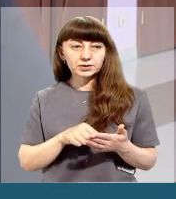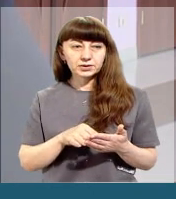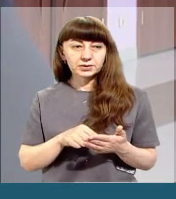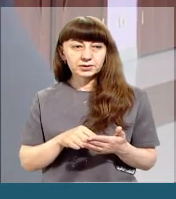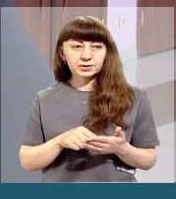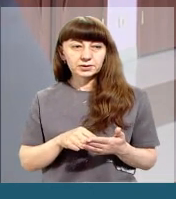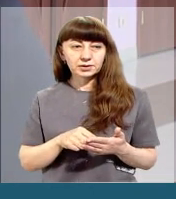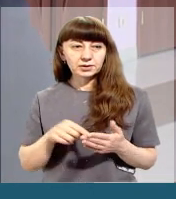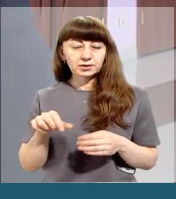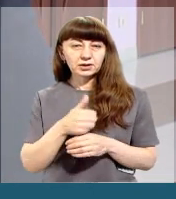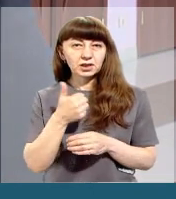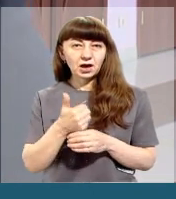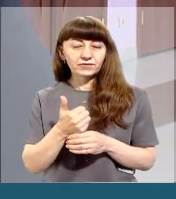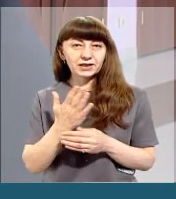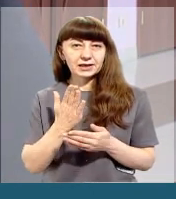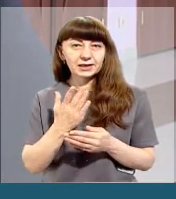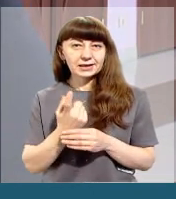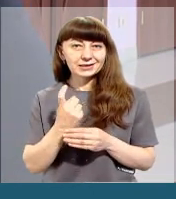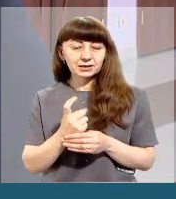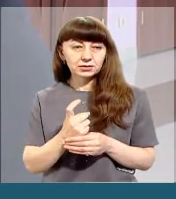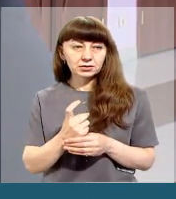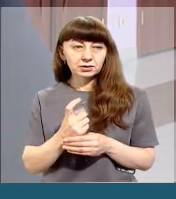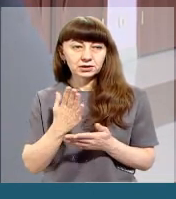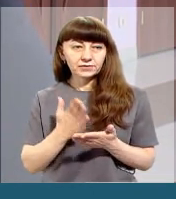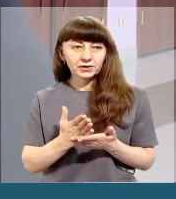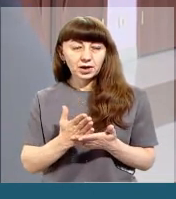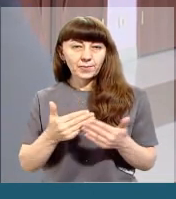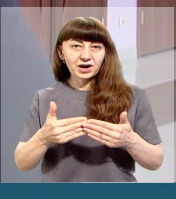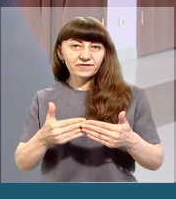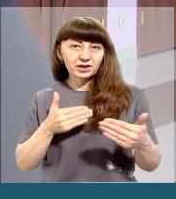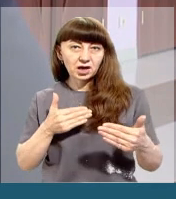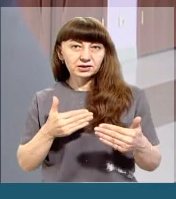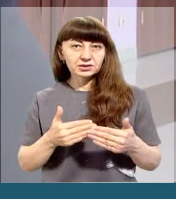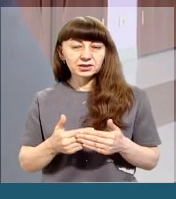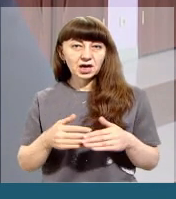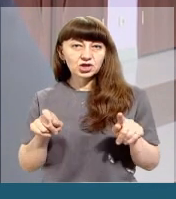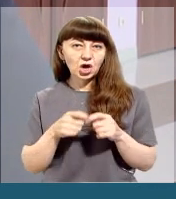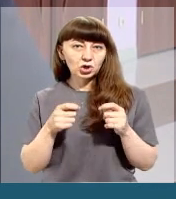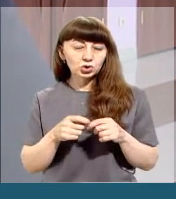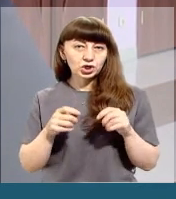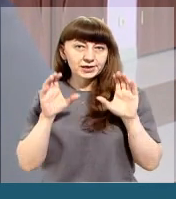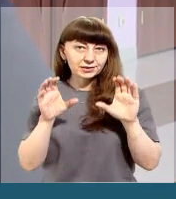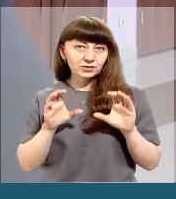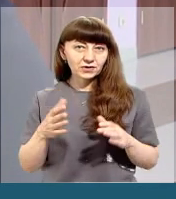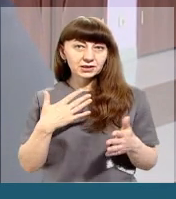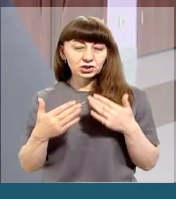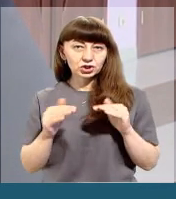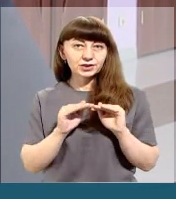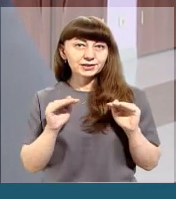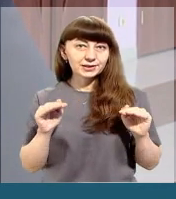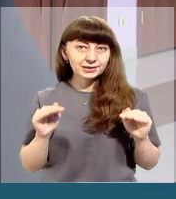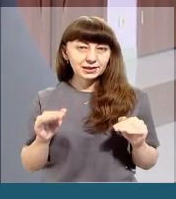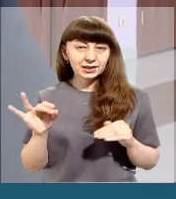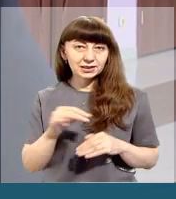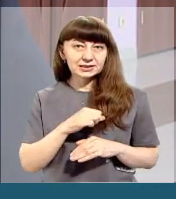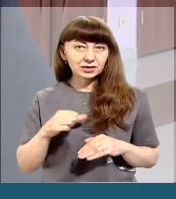вопросов. Основным вопросом является профилактика правонарушений, совершаемых в отношении как несовершеннолетних,